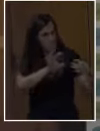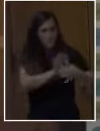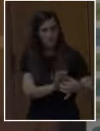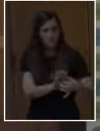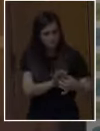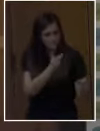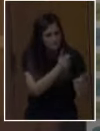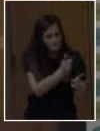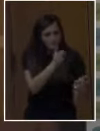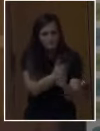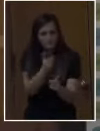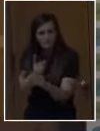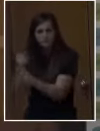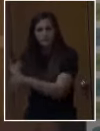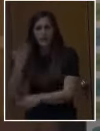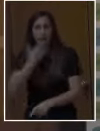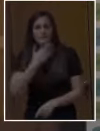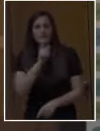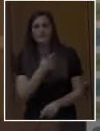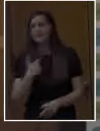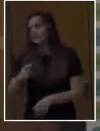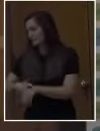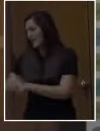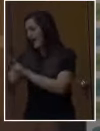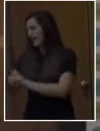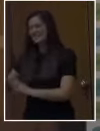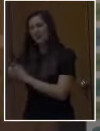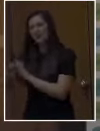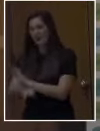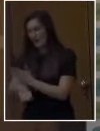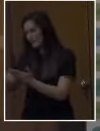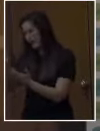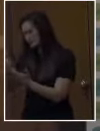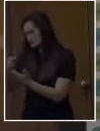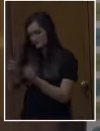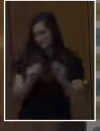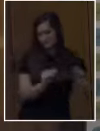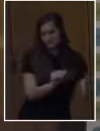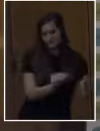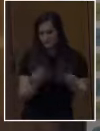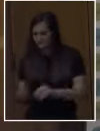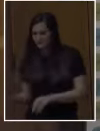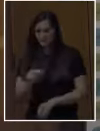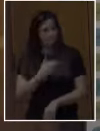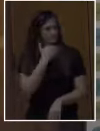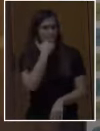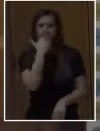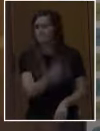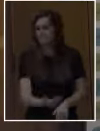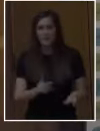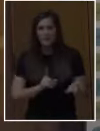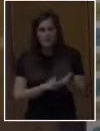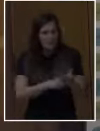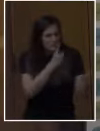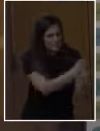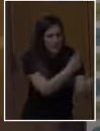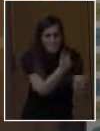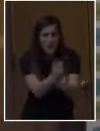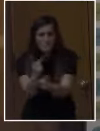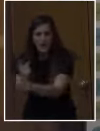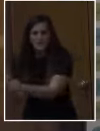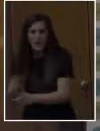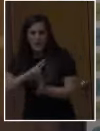και όχι γενικά ένα μάθημα που σας έχουν περιγράψει ένα αναλυτικό πρόγραμμα, είσαστε αναλώσιμοι. Δεν έχετε κανέναν ρόλο αύριο. Ο ρόλος